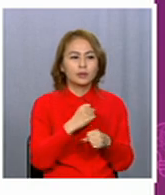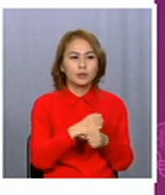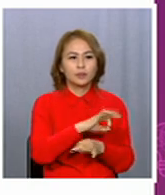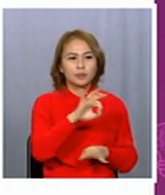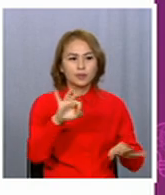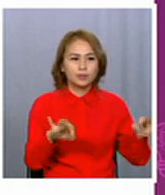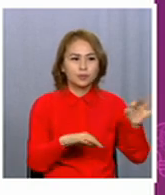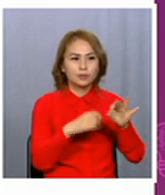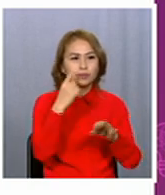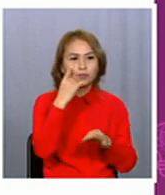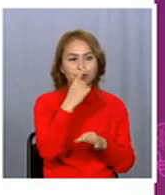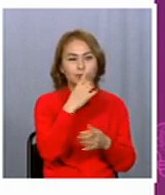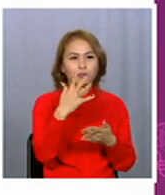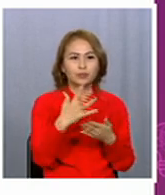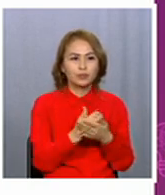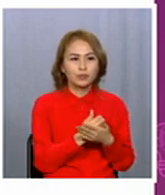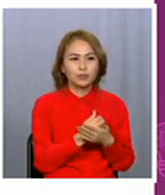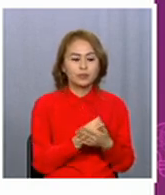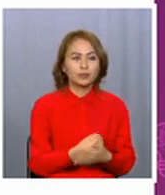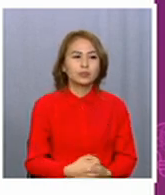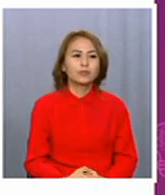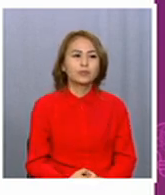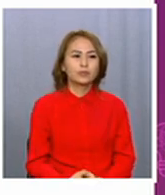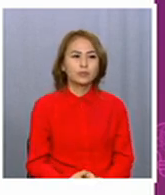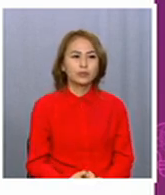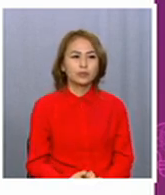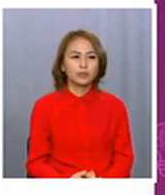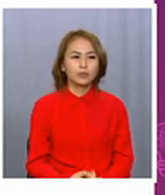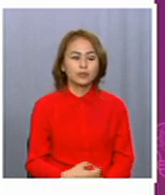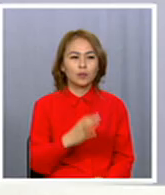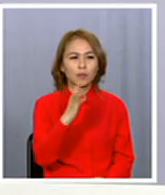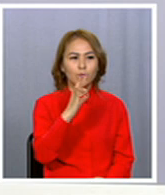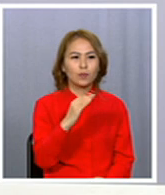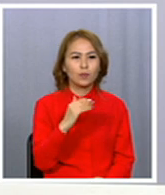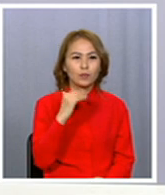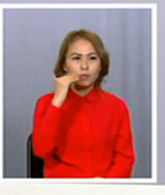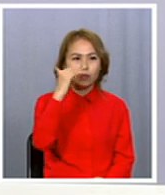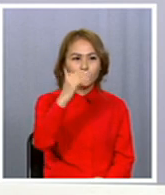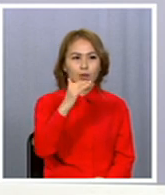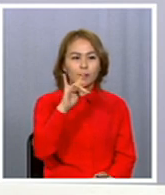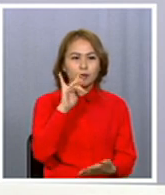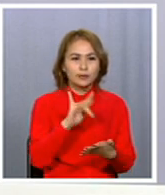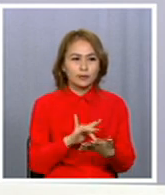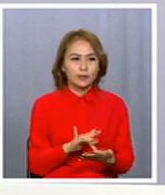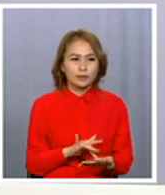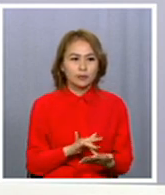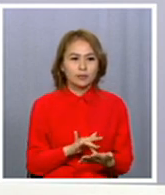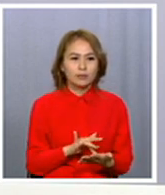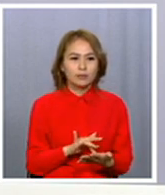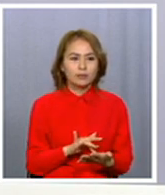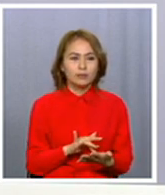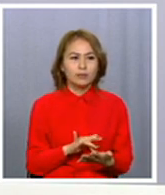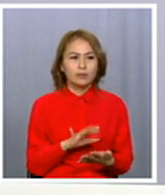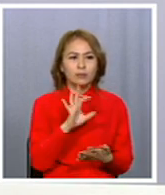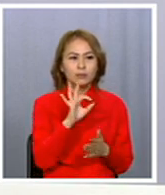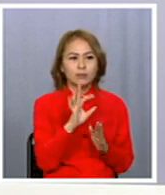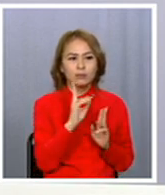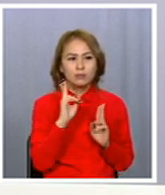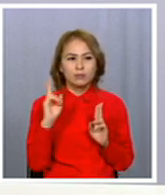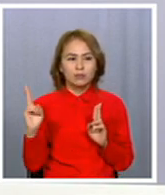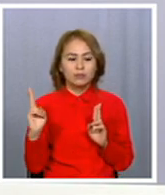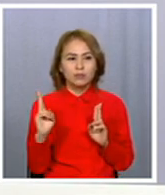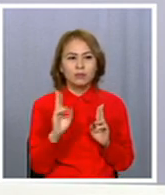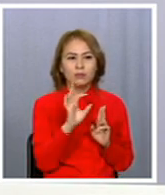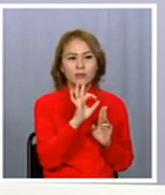көзімізді жеткізейік. Қараңыздар балалар, О төбесін транспортердің ортасына кеп қоямыз. ОК сәулесі мінекей нөлдік